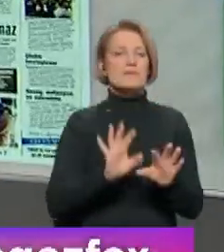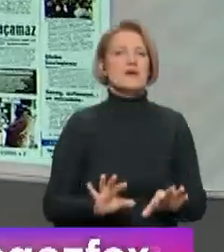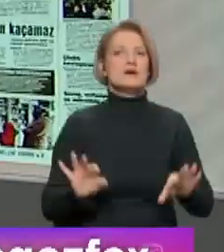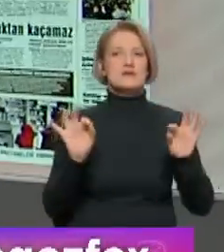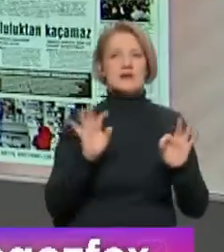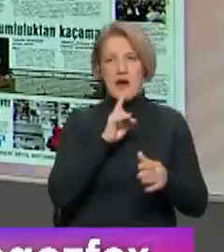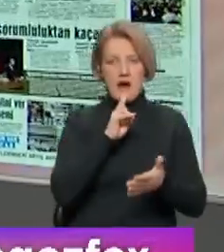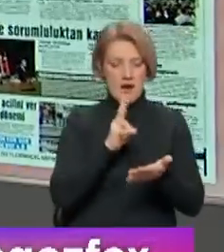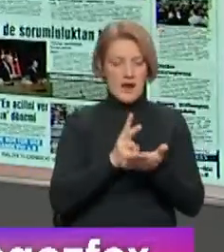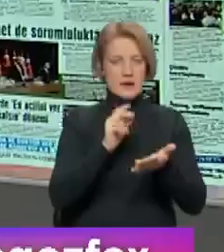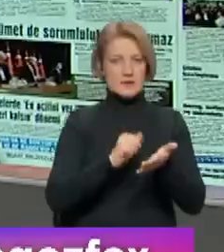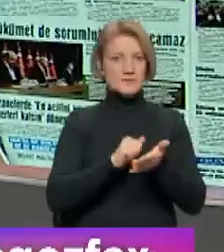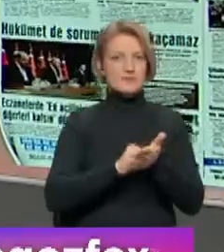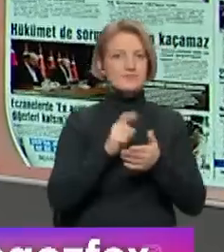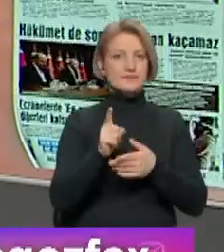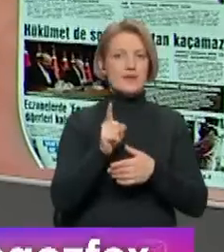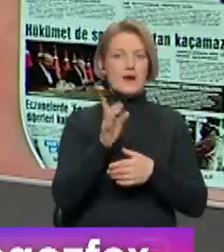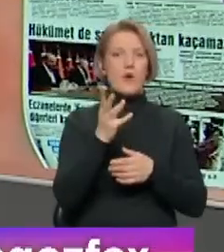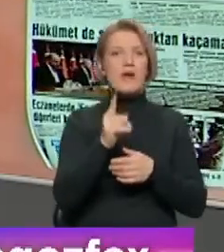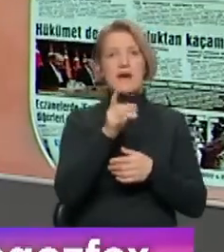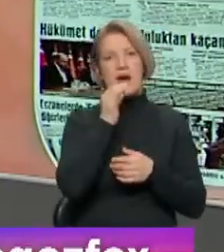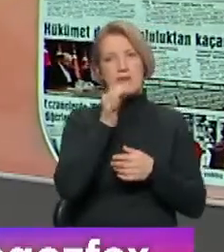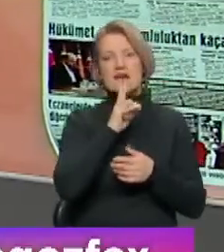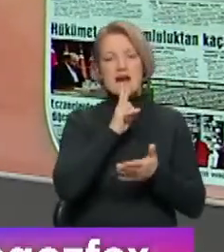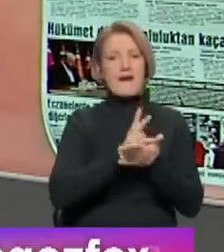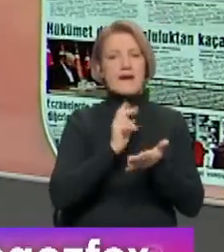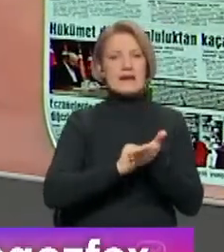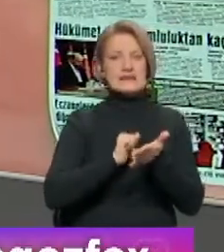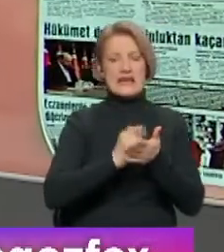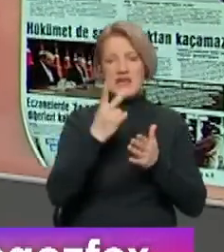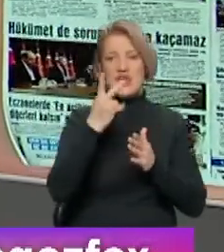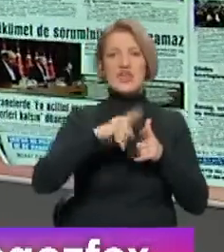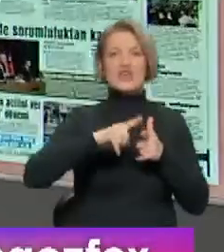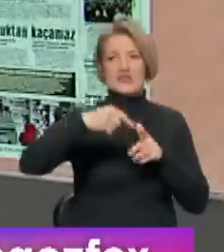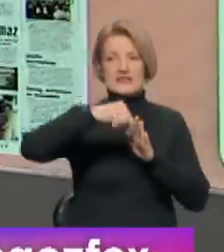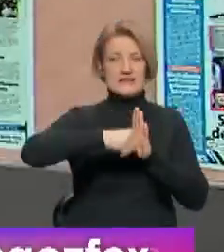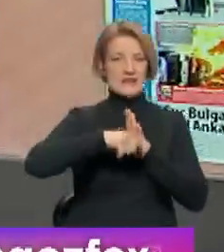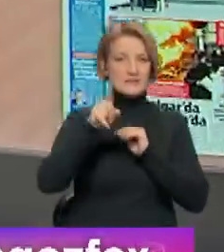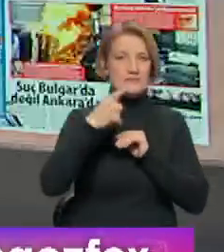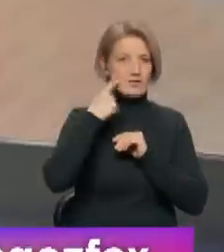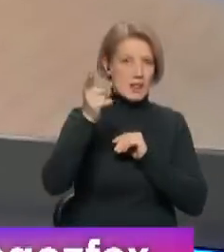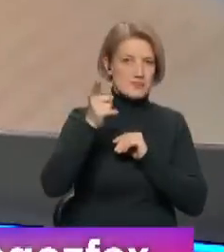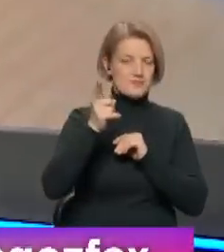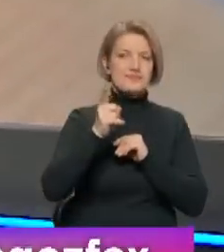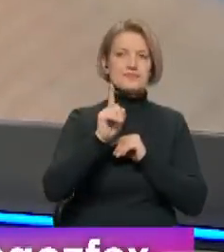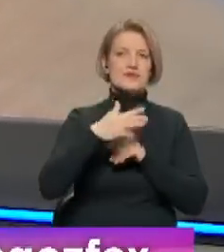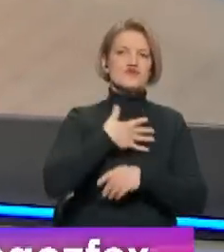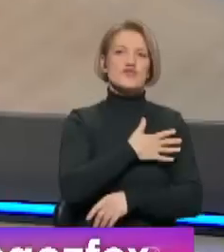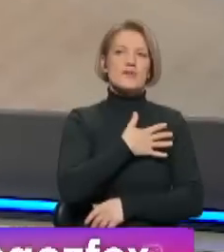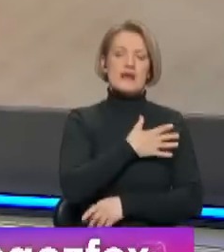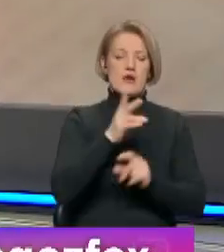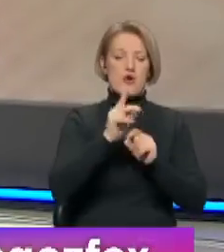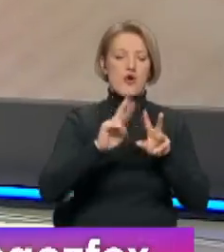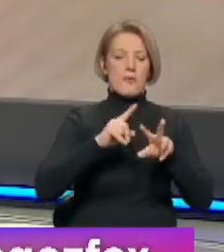karar gazetesinde de yer alan bir haber karar gazetesinin ikinci detayını verir misin Savaş orada yer alıyor CHP'li